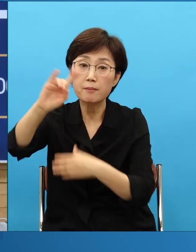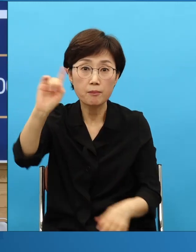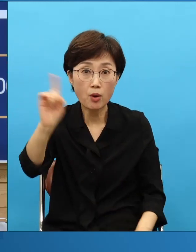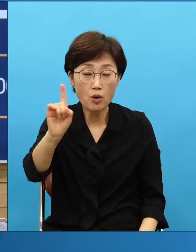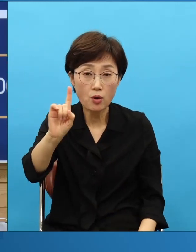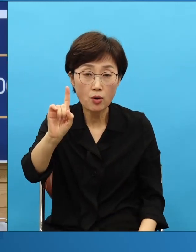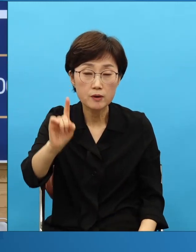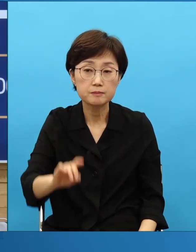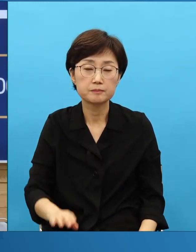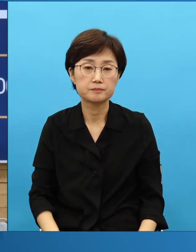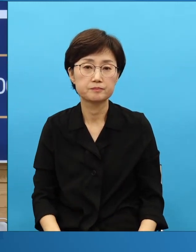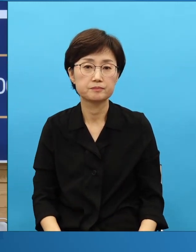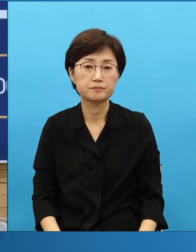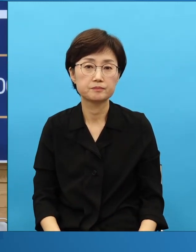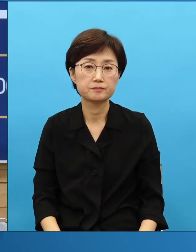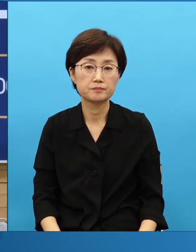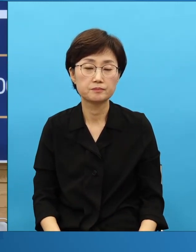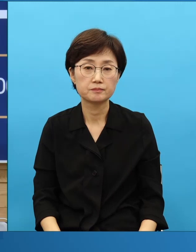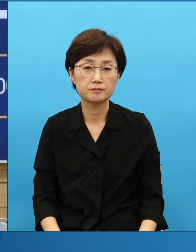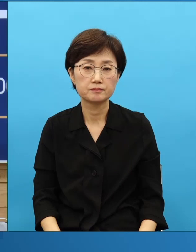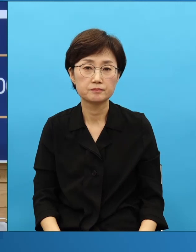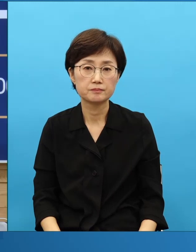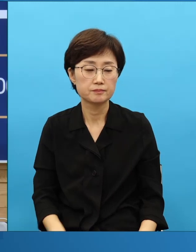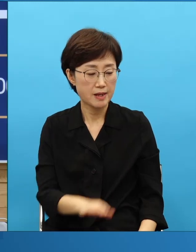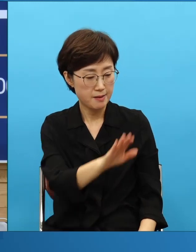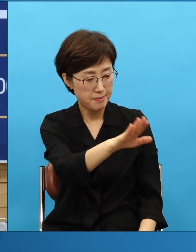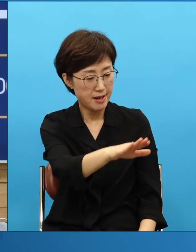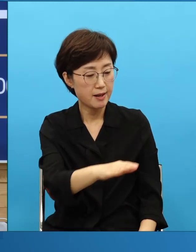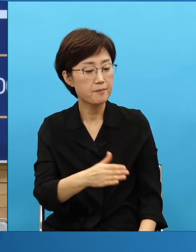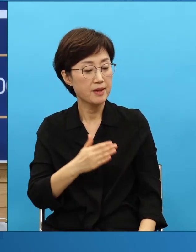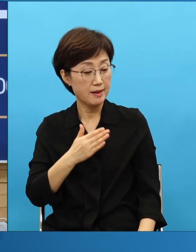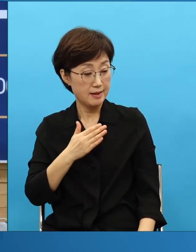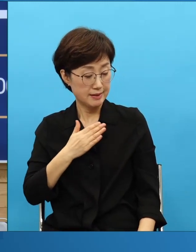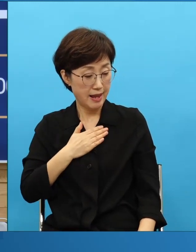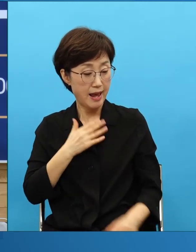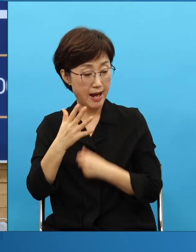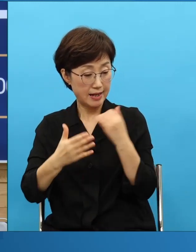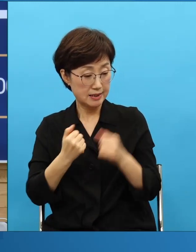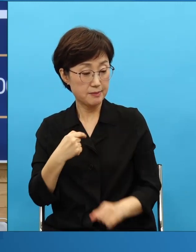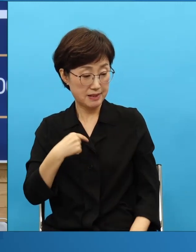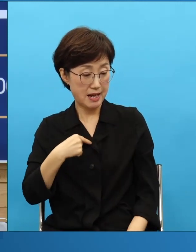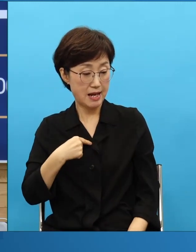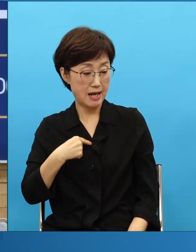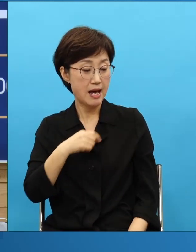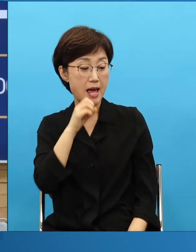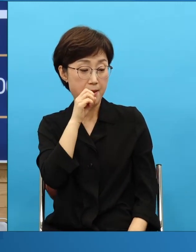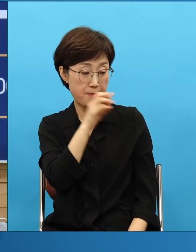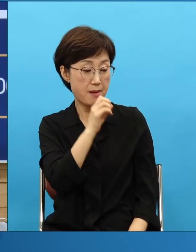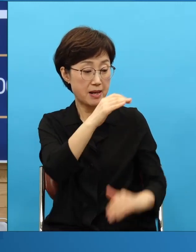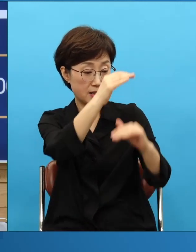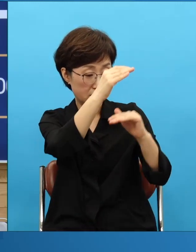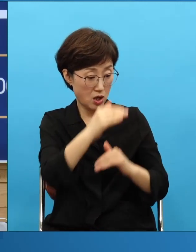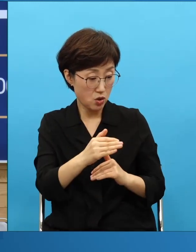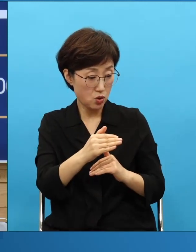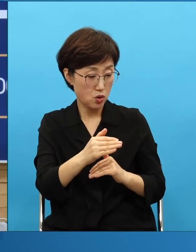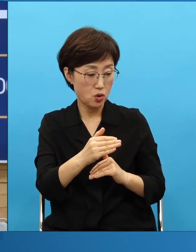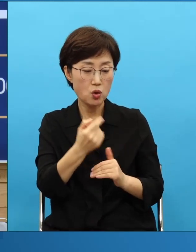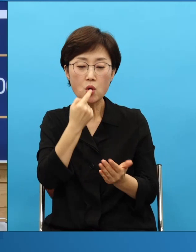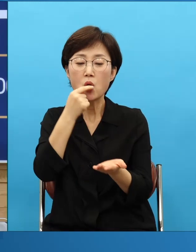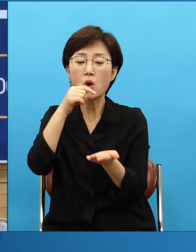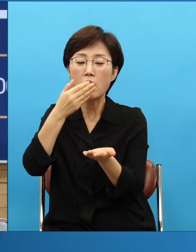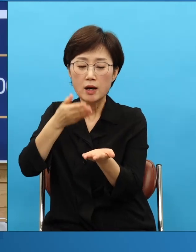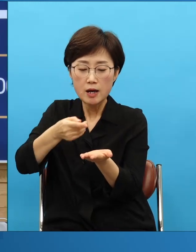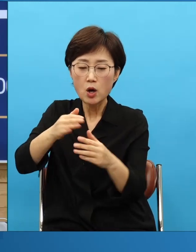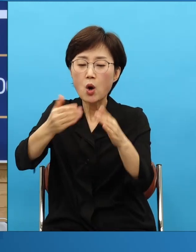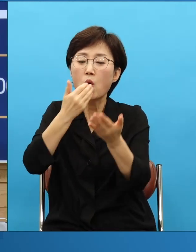what the righteous was, but he 뭐라고 said something very important. 내 말을 돌판에 새기라 그랬어요. He says